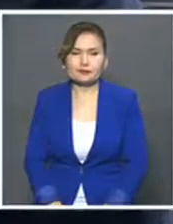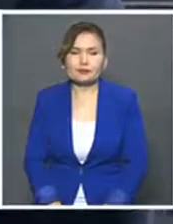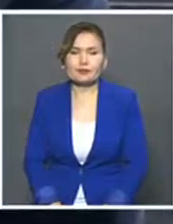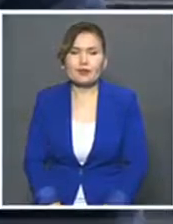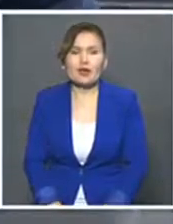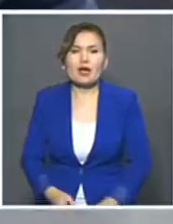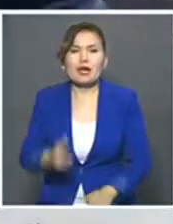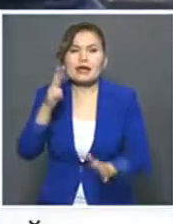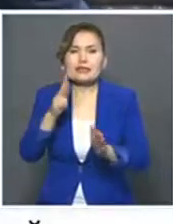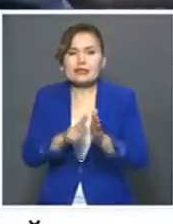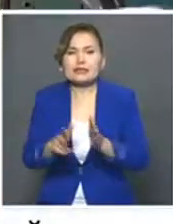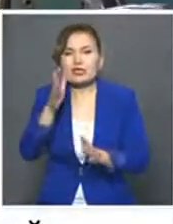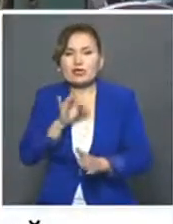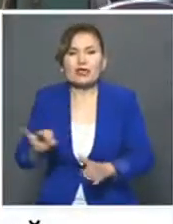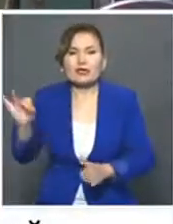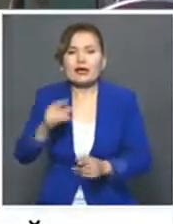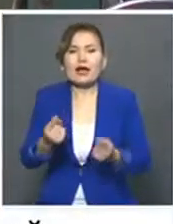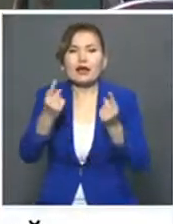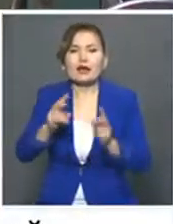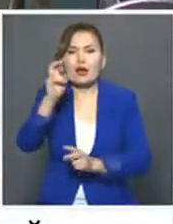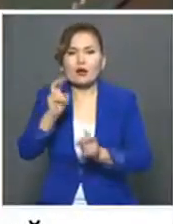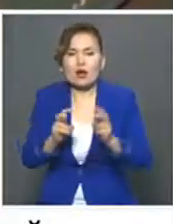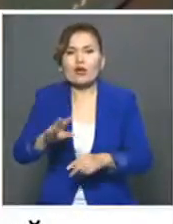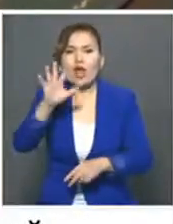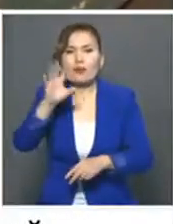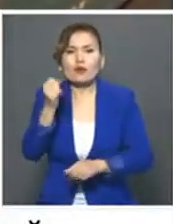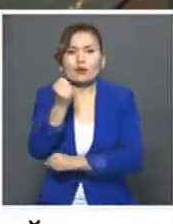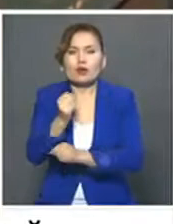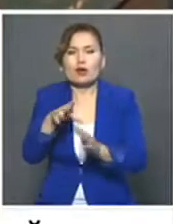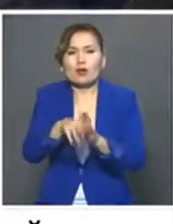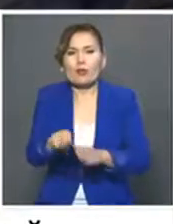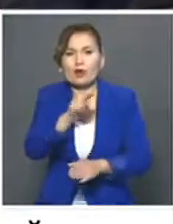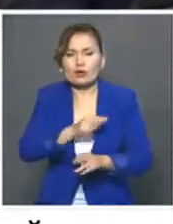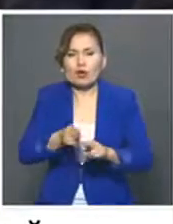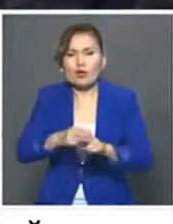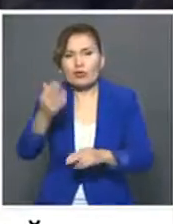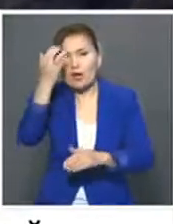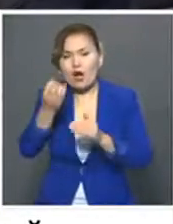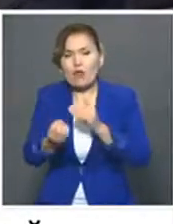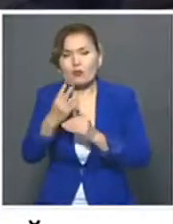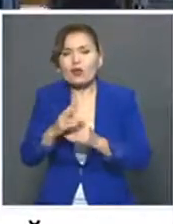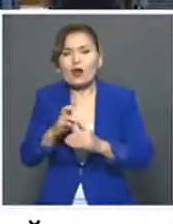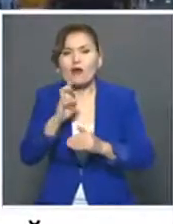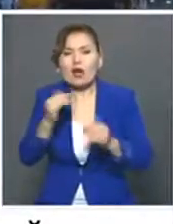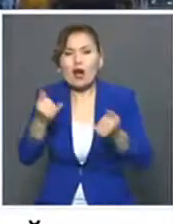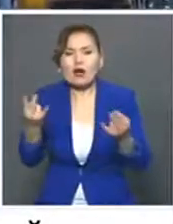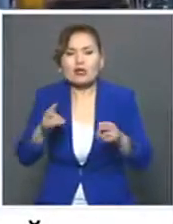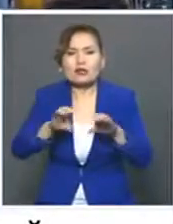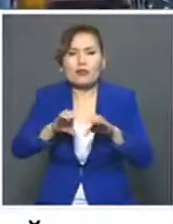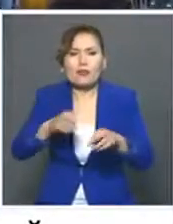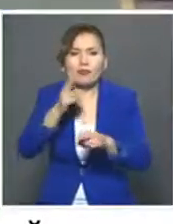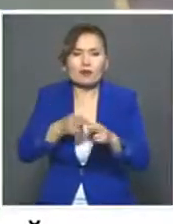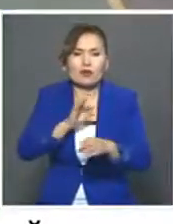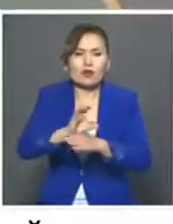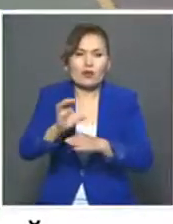Бұл 80 жылда тарихы бар ірі кәсіпорындардың бірі. 500 адам жұмыс істейтін мекеме мұнай өндіруге қажетті металл бұйымдарын шығарады. Індет өршіп